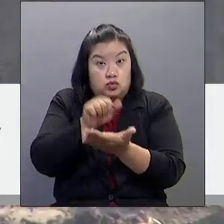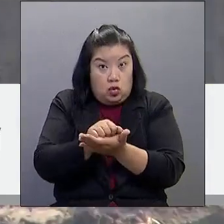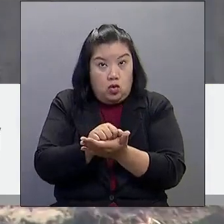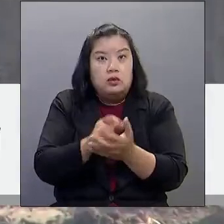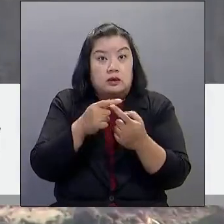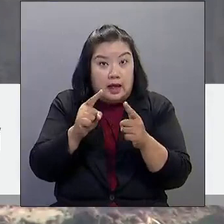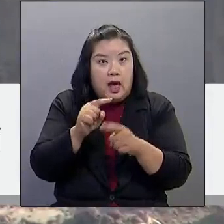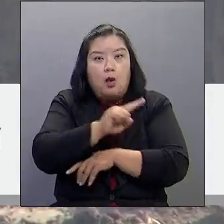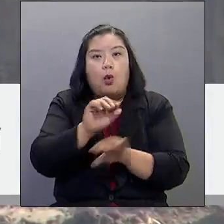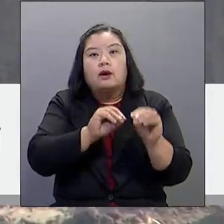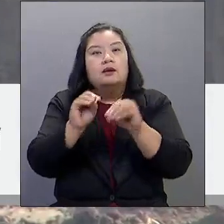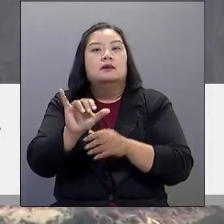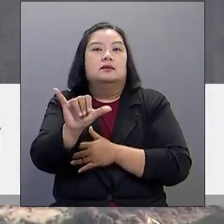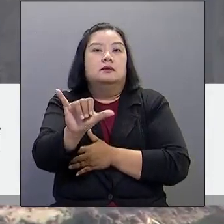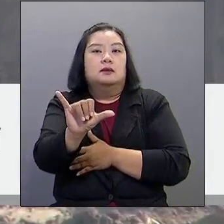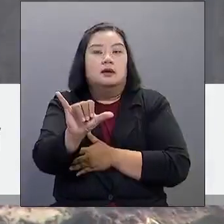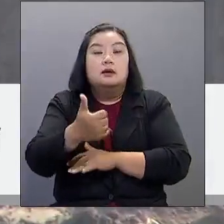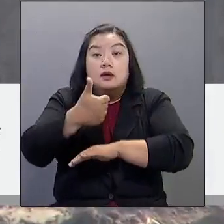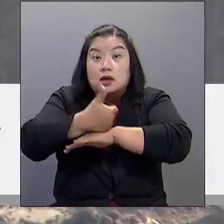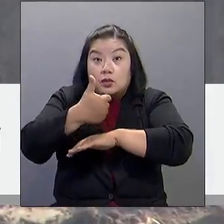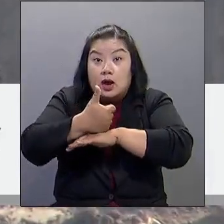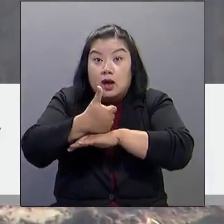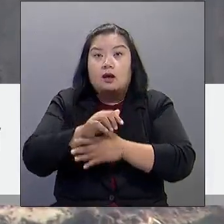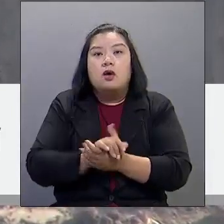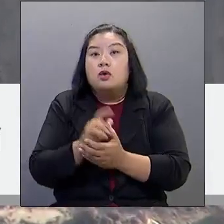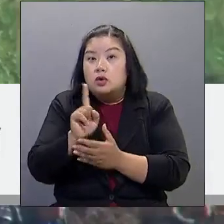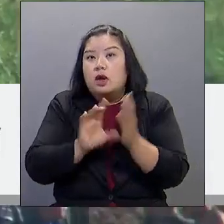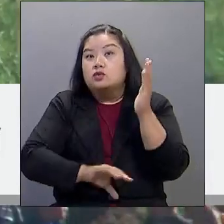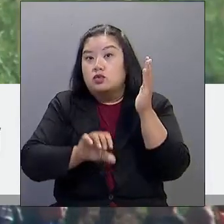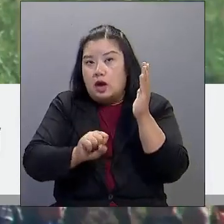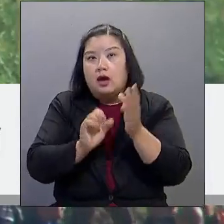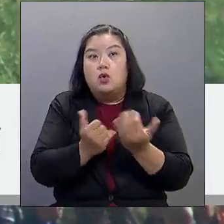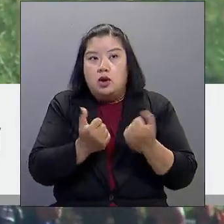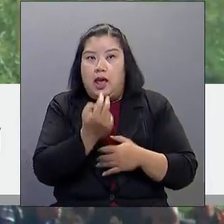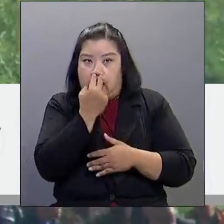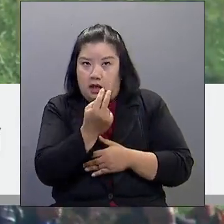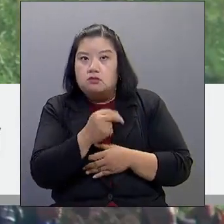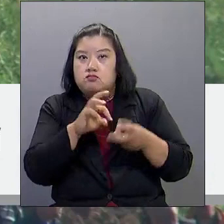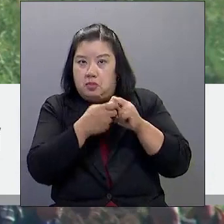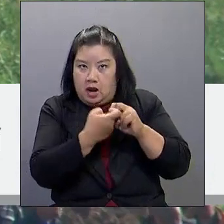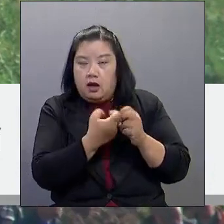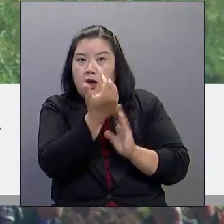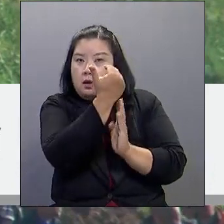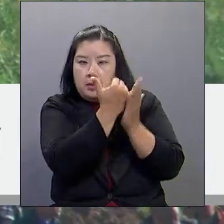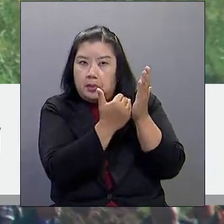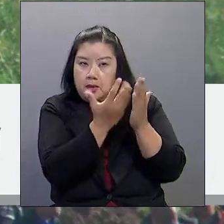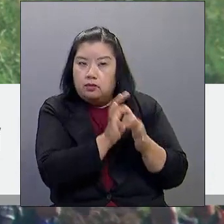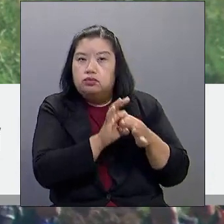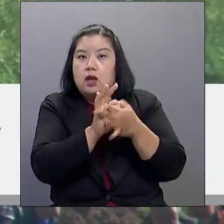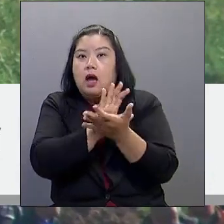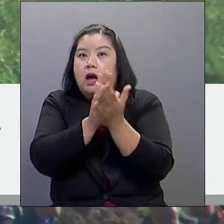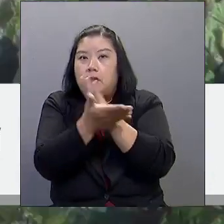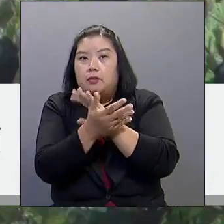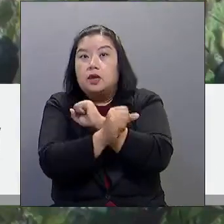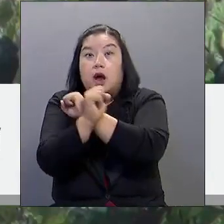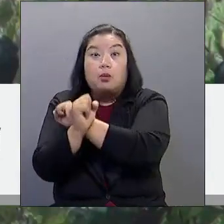ใดนะคะผู้ว่าราชการจังหวัดสงขลาระบุว่าจะถอดบทเรียนเหตุการณ์ที่เกิดขึ้นเพื่อปรับแผนรักษาความปล